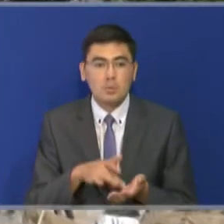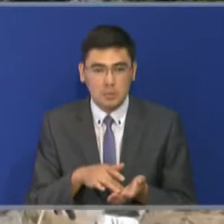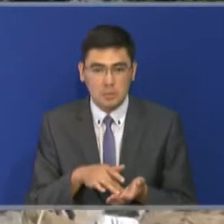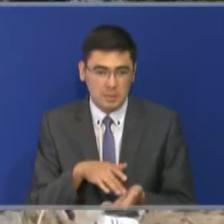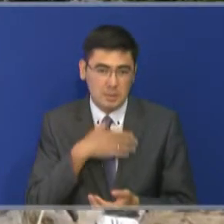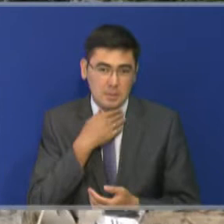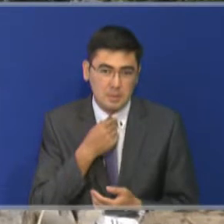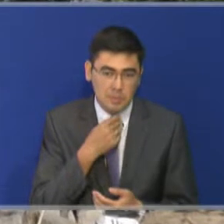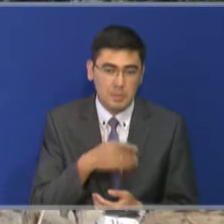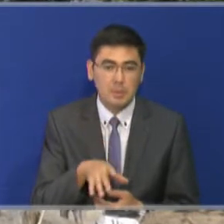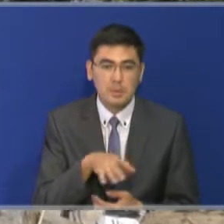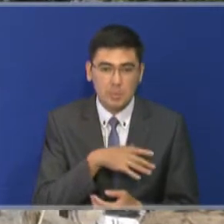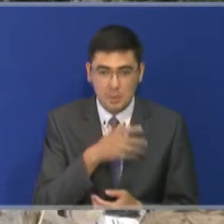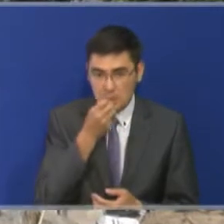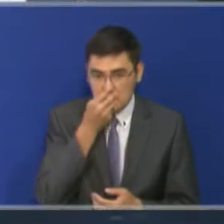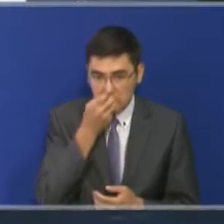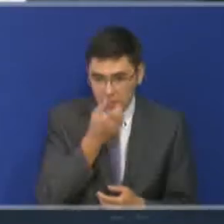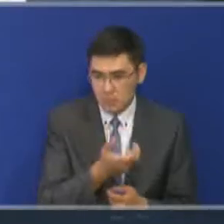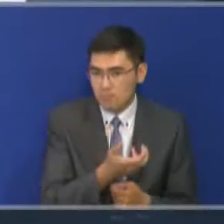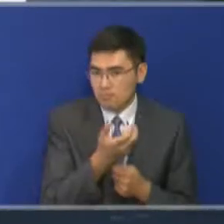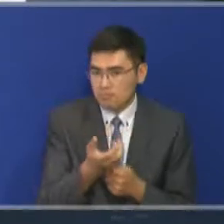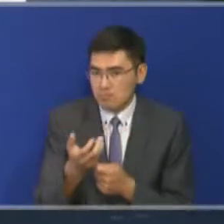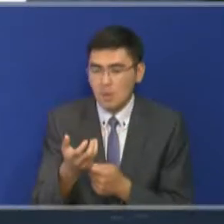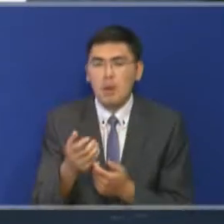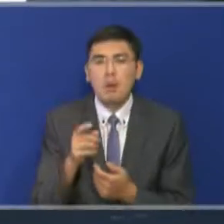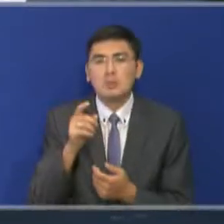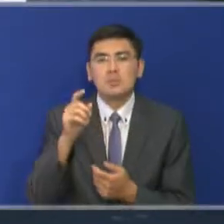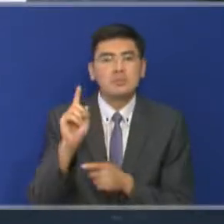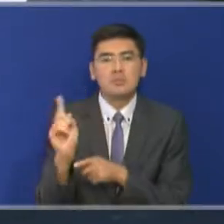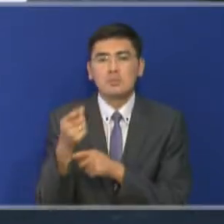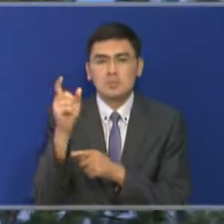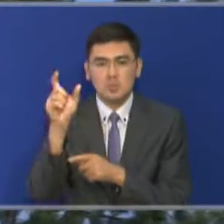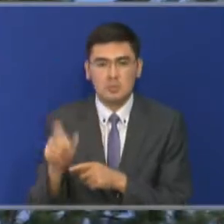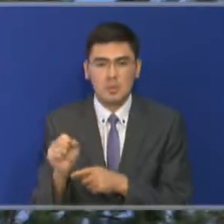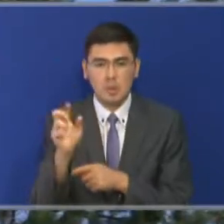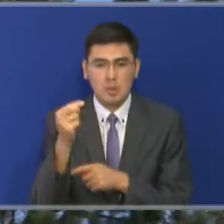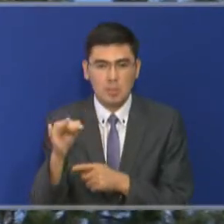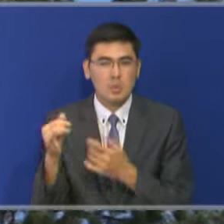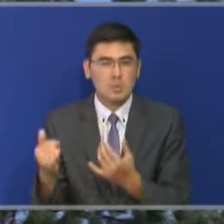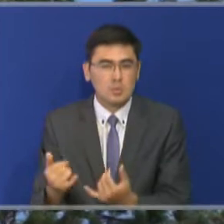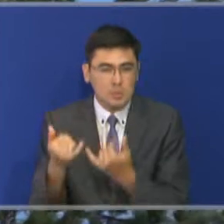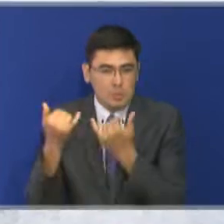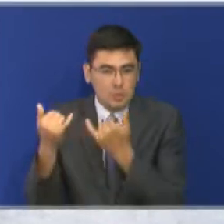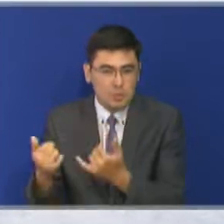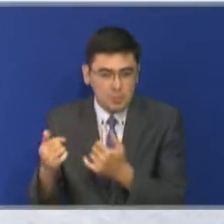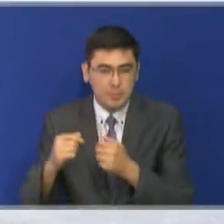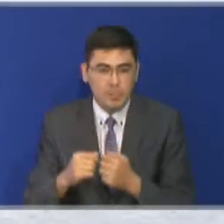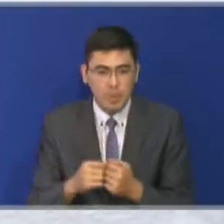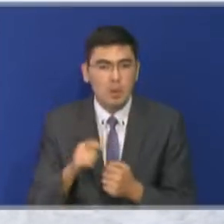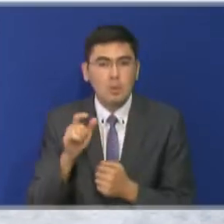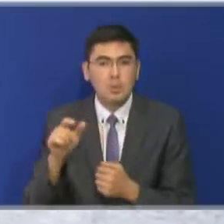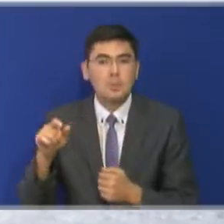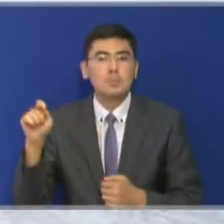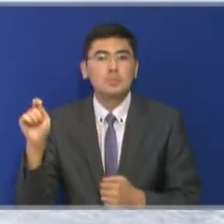знаменательного события прошла церемония возложения цветов к памятнику великому мыслителю. Отдать дань уважения памяти великого земляка в город приехал